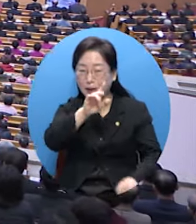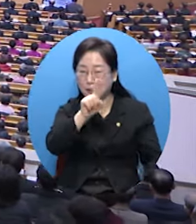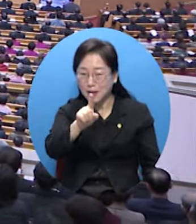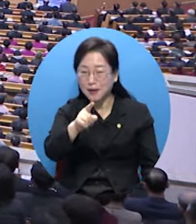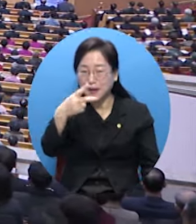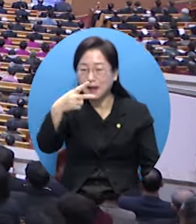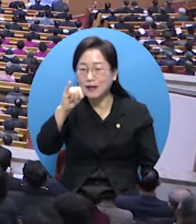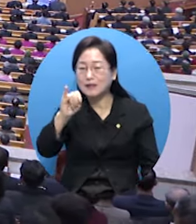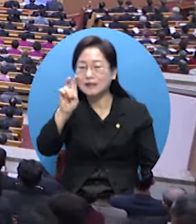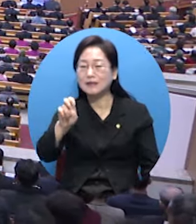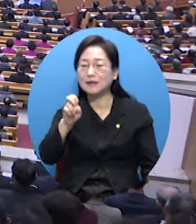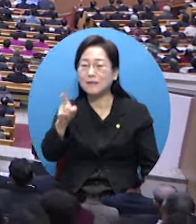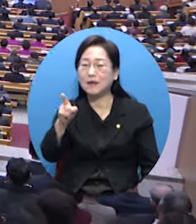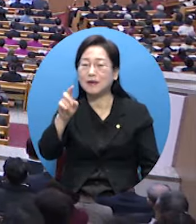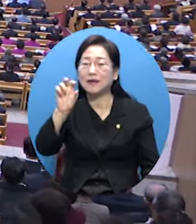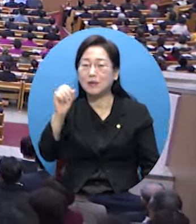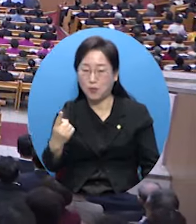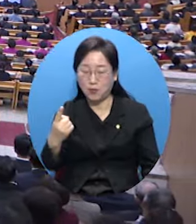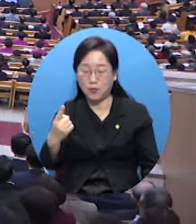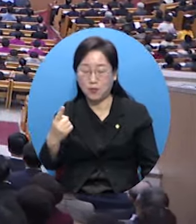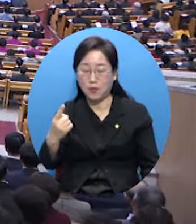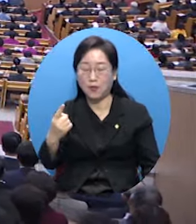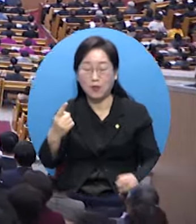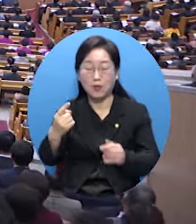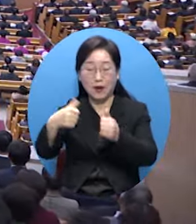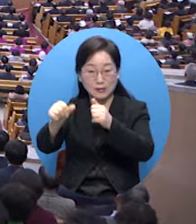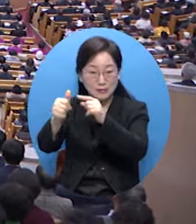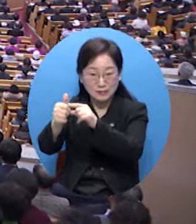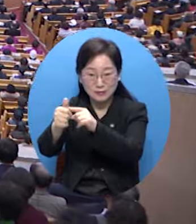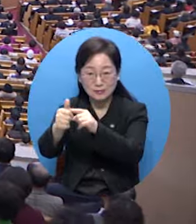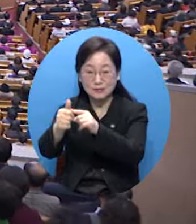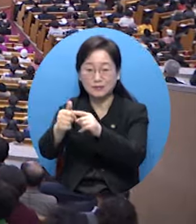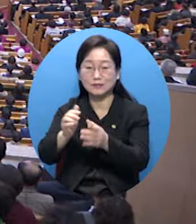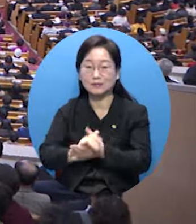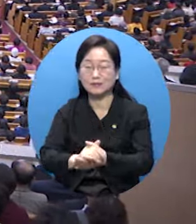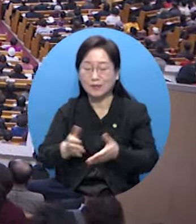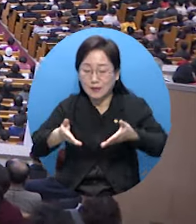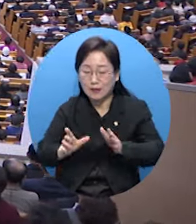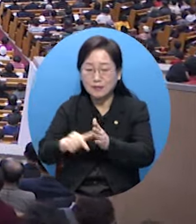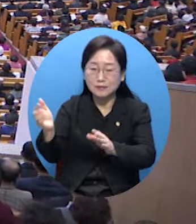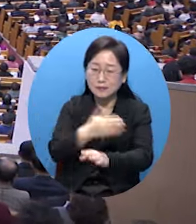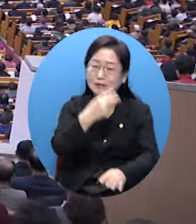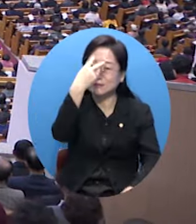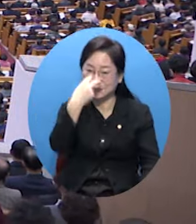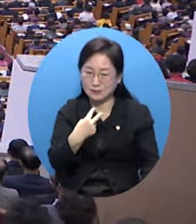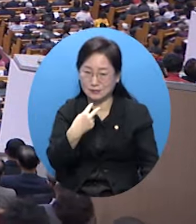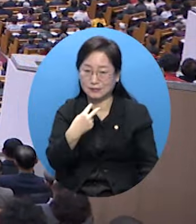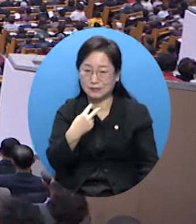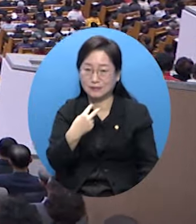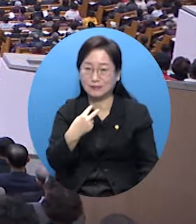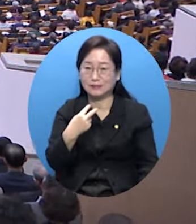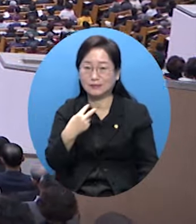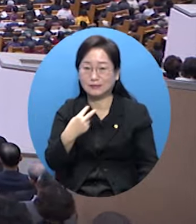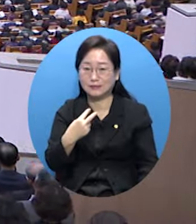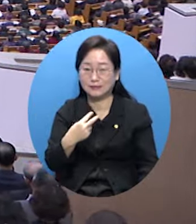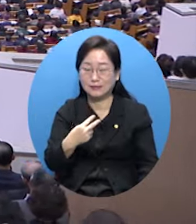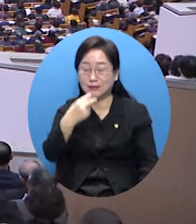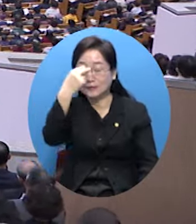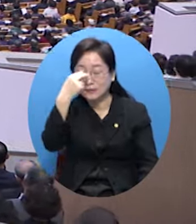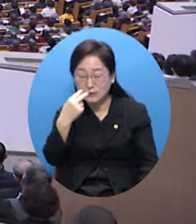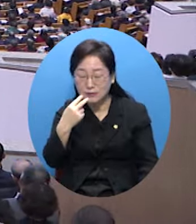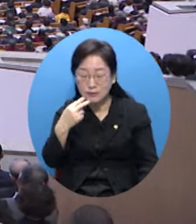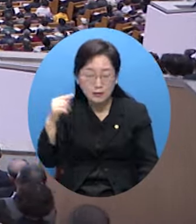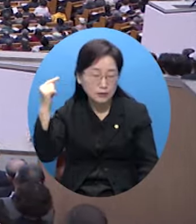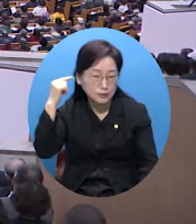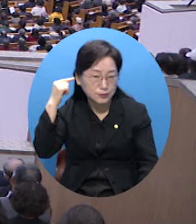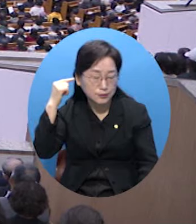디메오의 아들 바디메오입니다. 그 디메오의 아들 바디메오가 날 때부터 앞을 못 봤는데 앞을 보니까